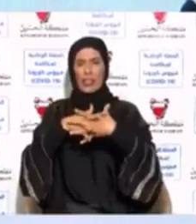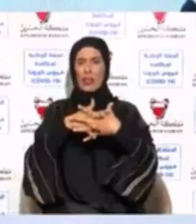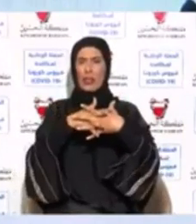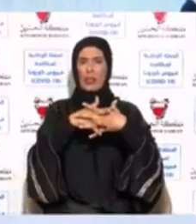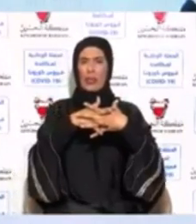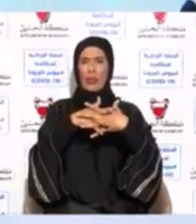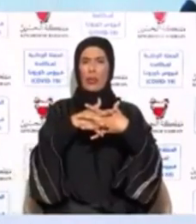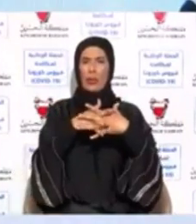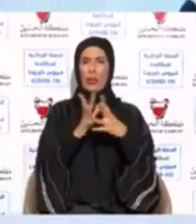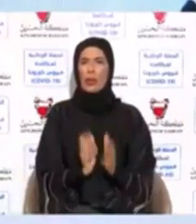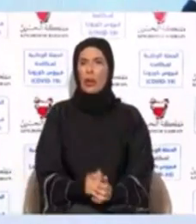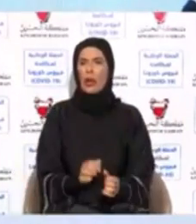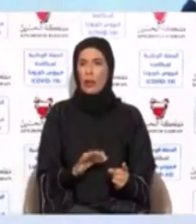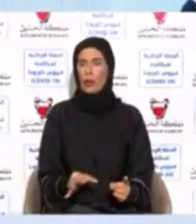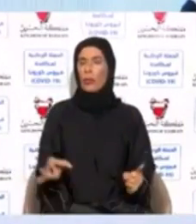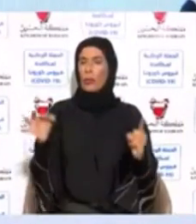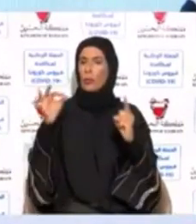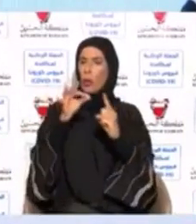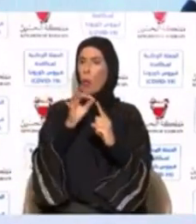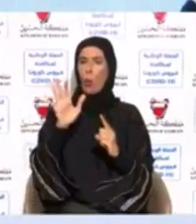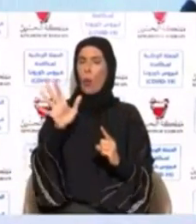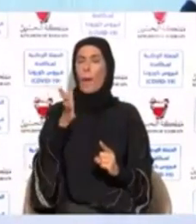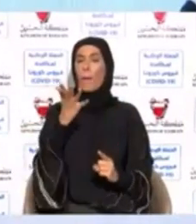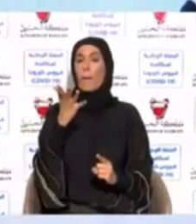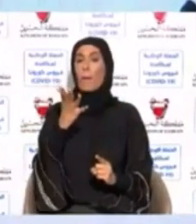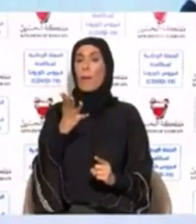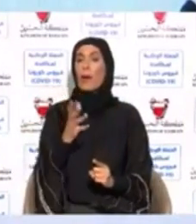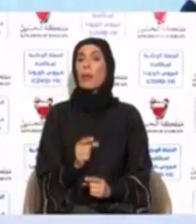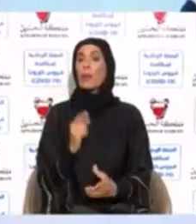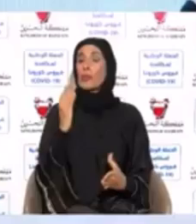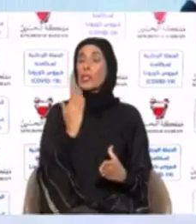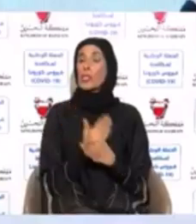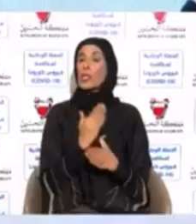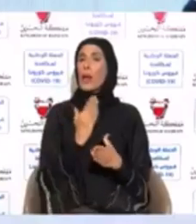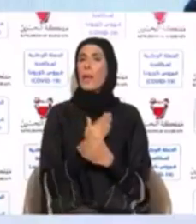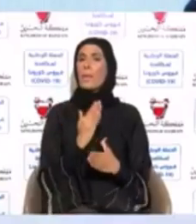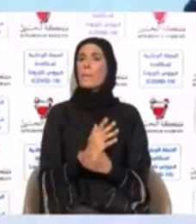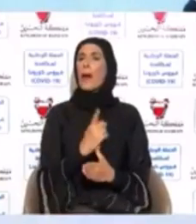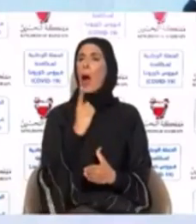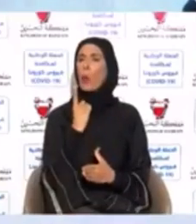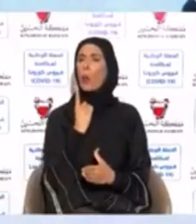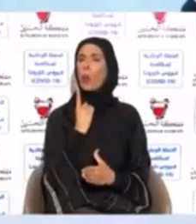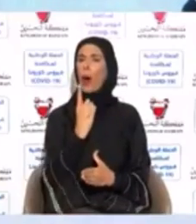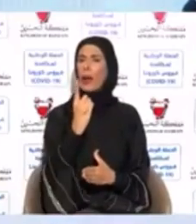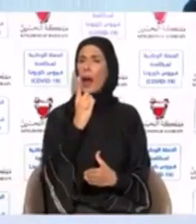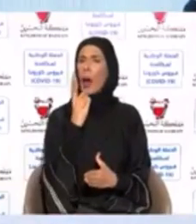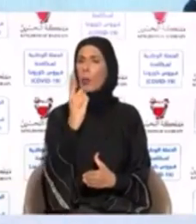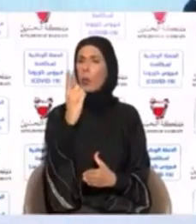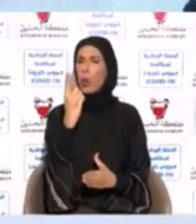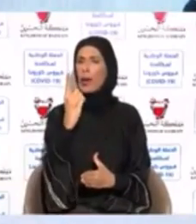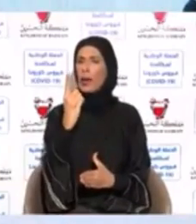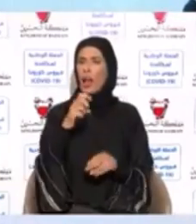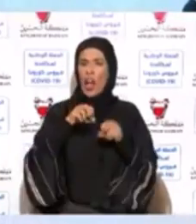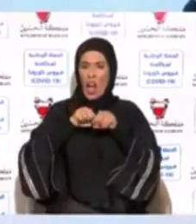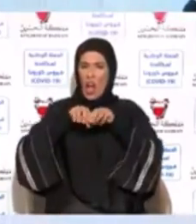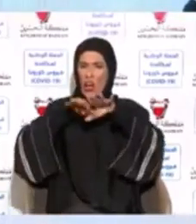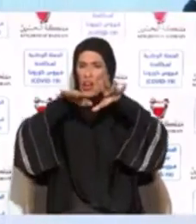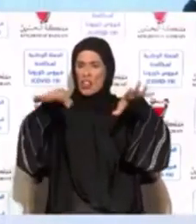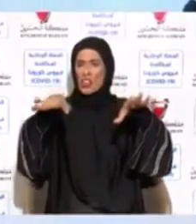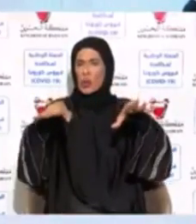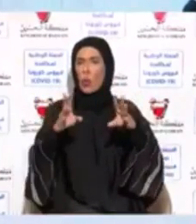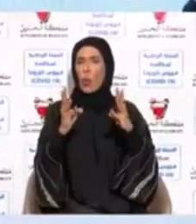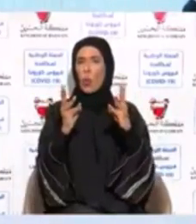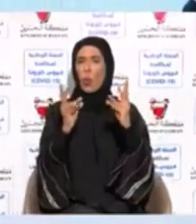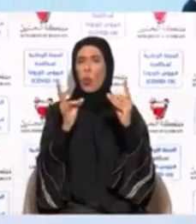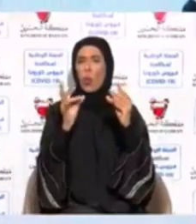بغض النظر عن هدفها أو أين تكون، هي سبب وتكون مسببة لانتقال وزيادة